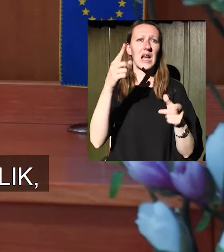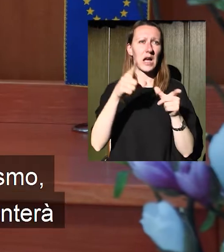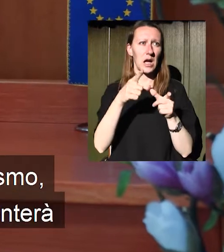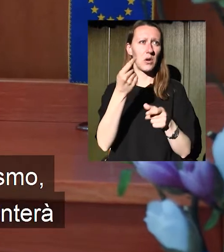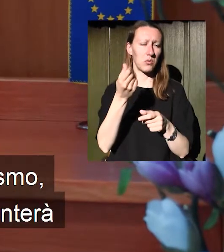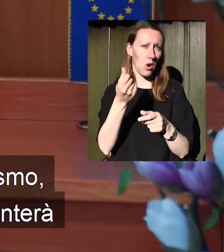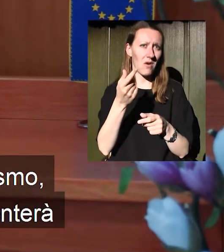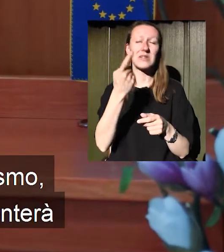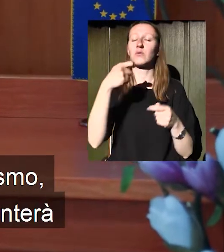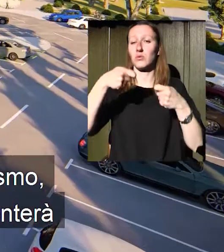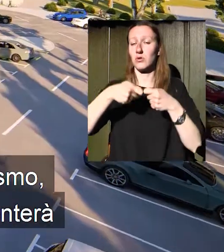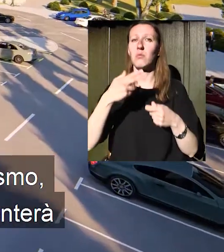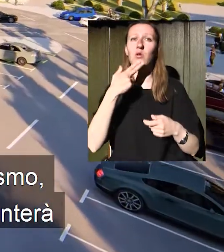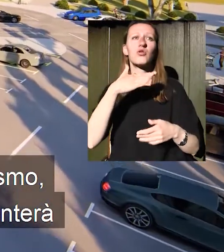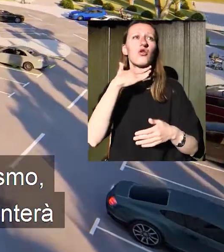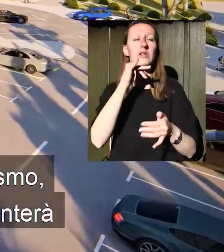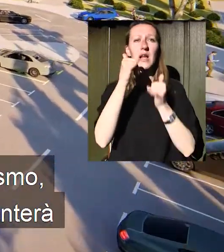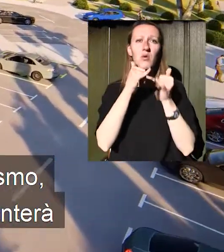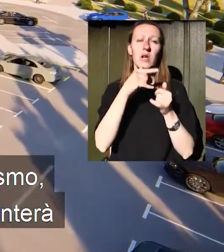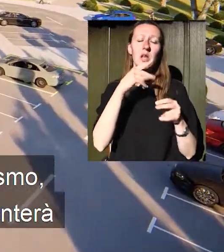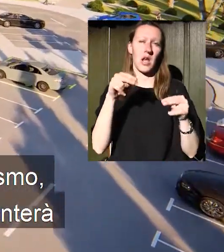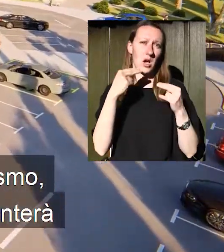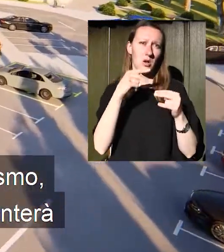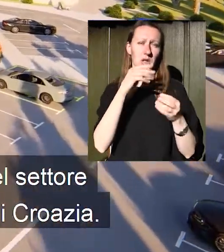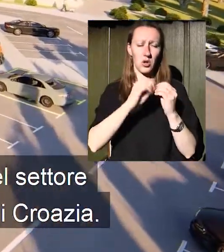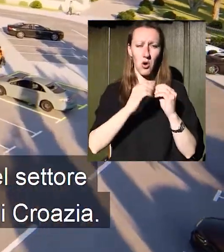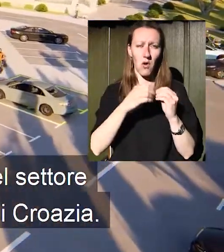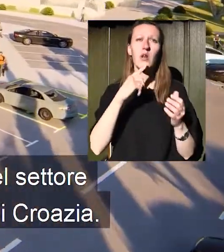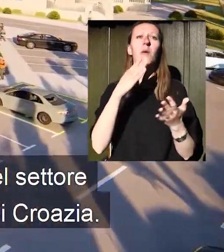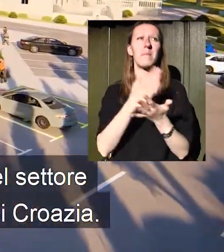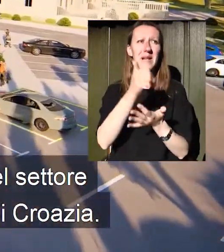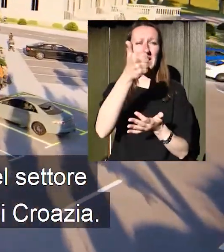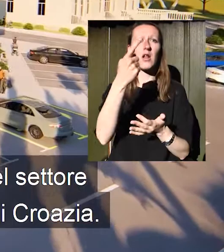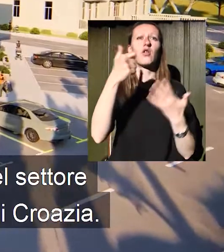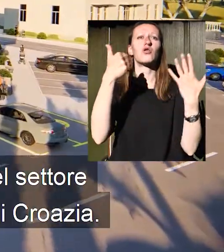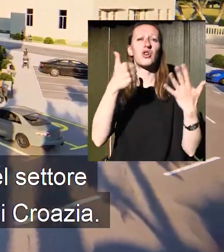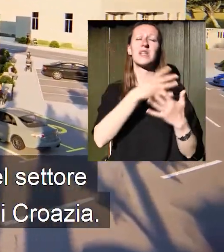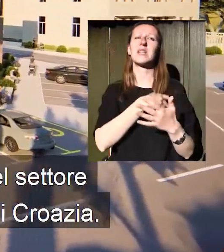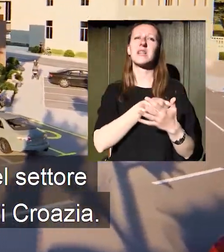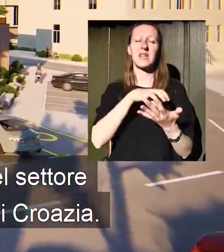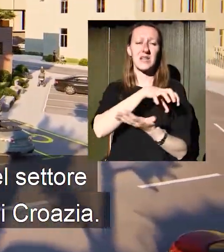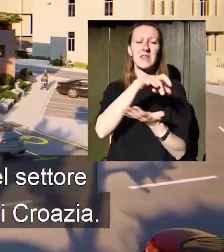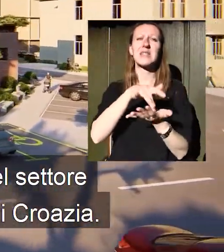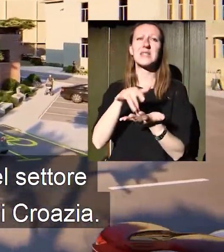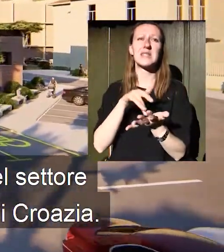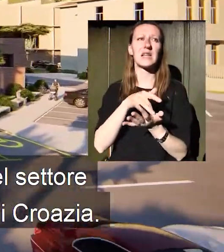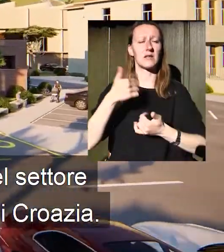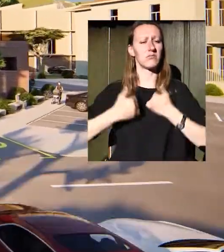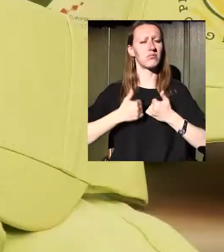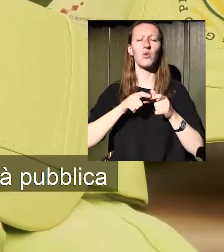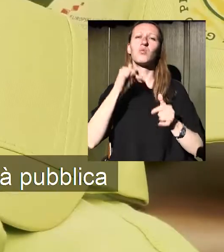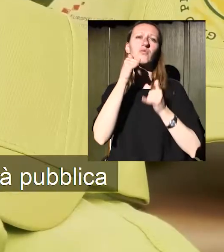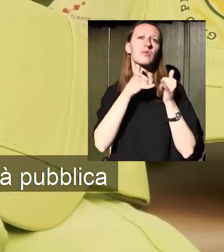novcem, u sklopu kojeg će škola za turizam, ugostiteljstvo i trgovinu postati jedan od 6 hrvatskih regionalnih centara kompetentnosti u